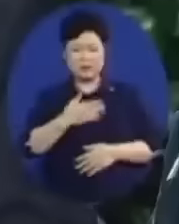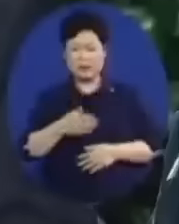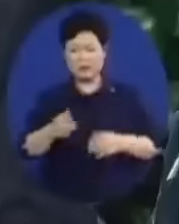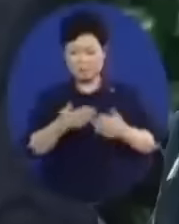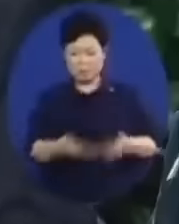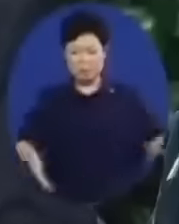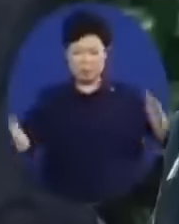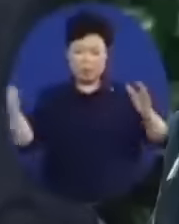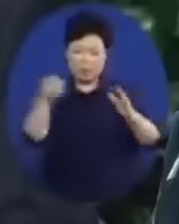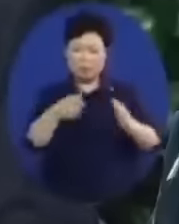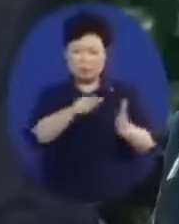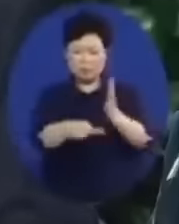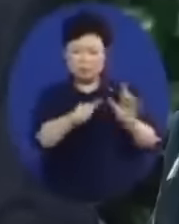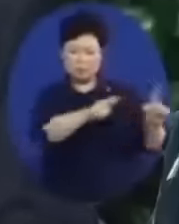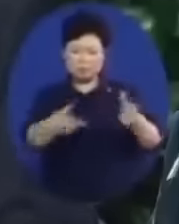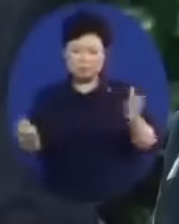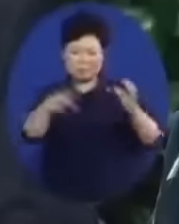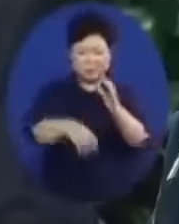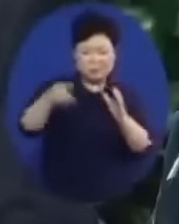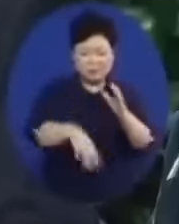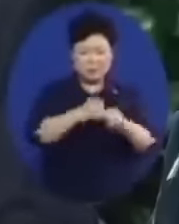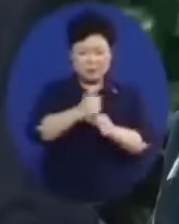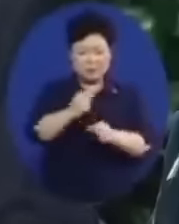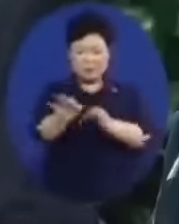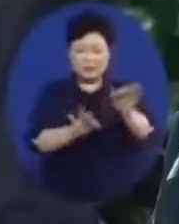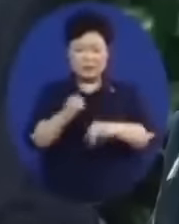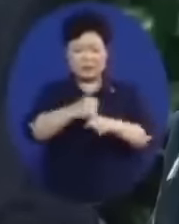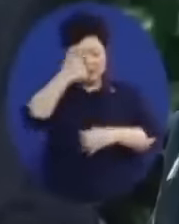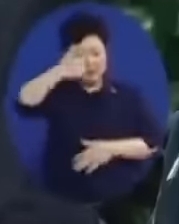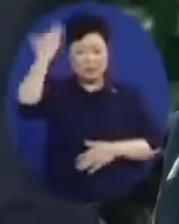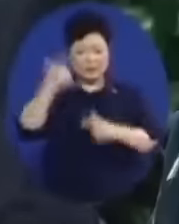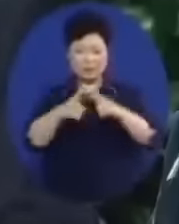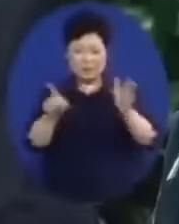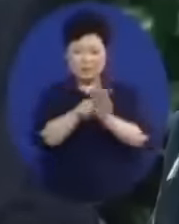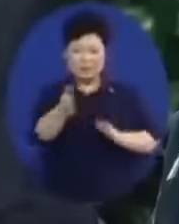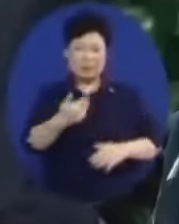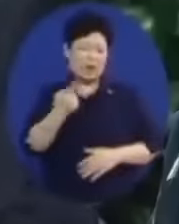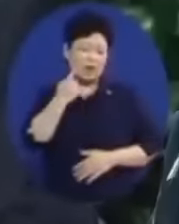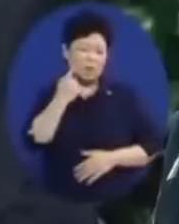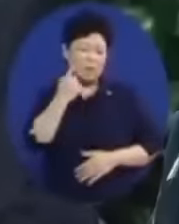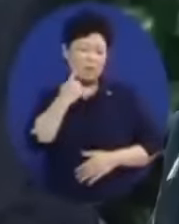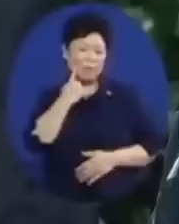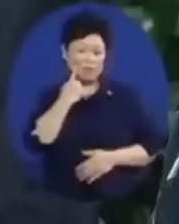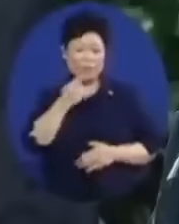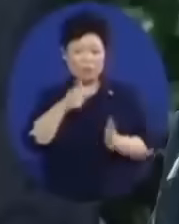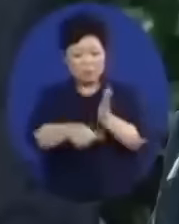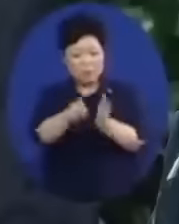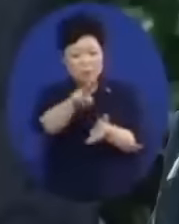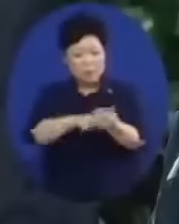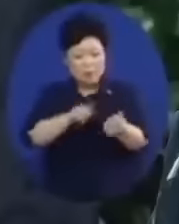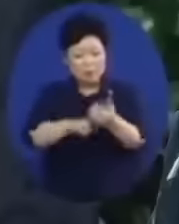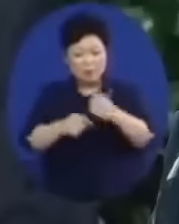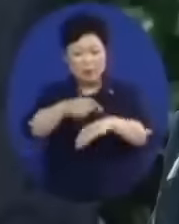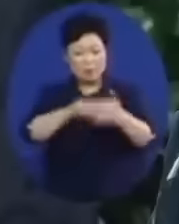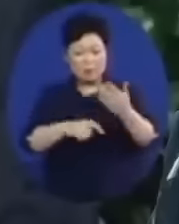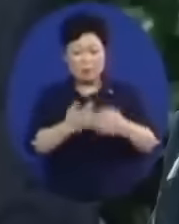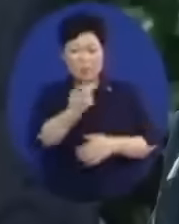사는데 옛날에 예수 믿기 전에는 거짓말을 하고 물건을 사고 팔았는데 마음의 고통이